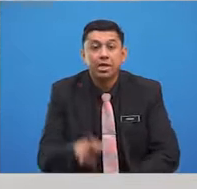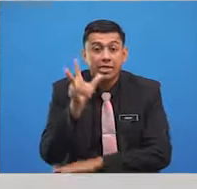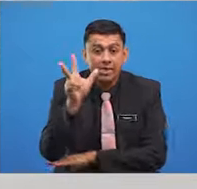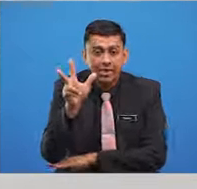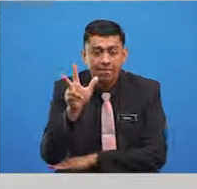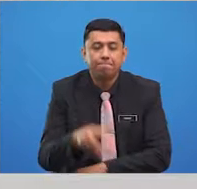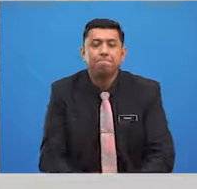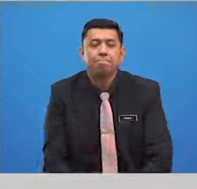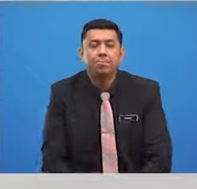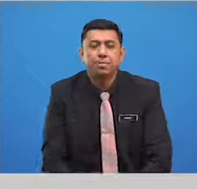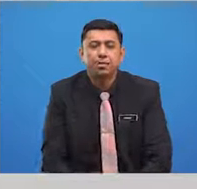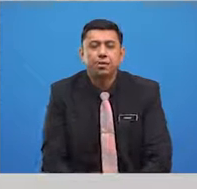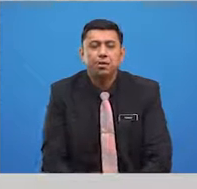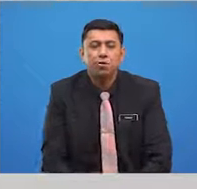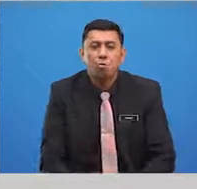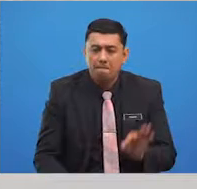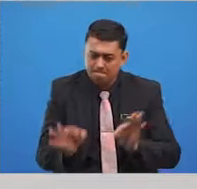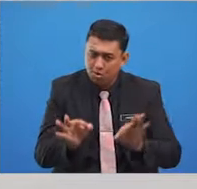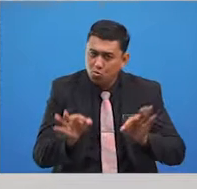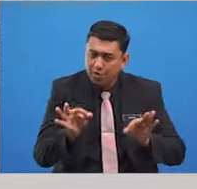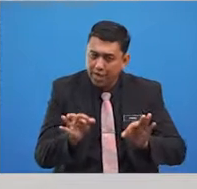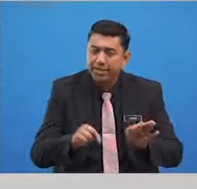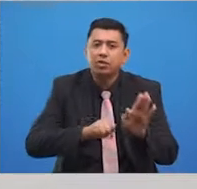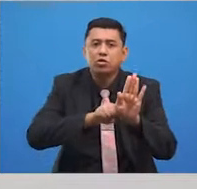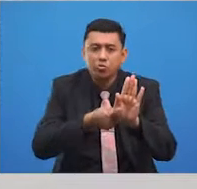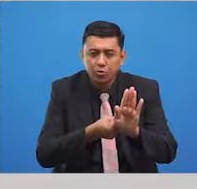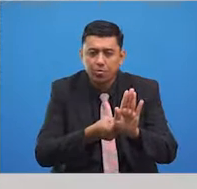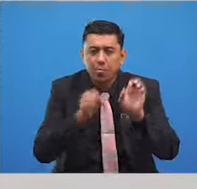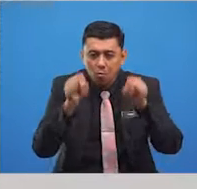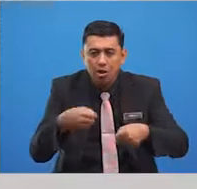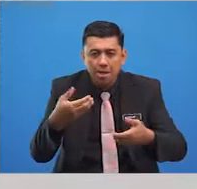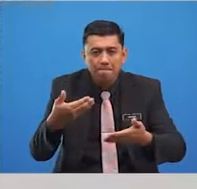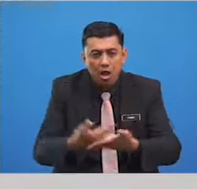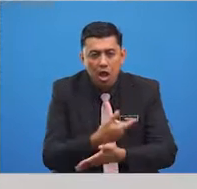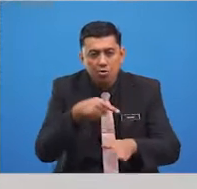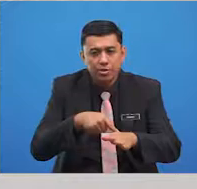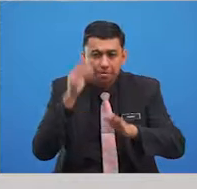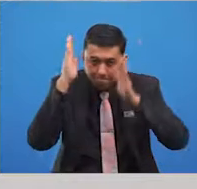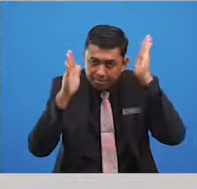Ketiga, murid-murid dapat menghuraikan sumber boleh baharu di Malaysia.